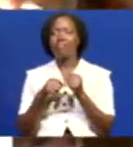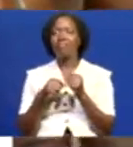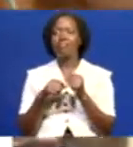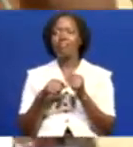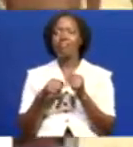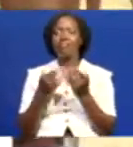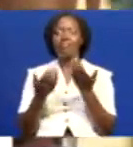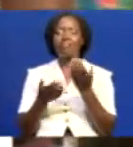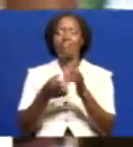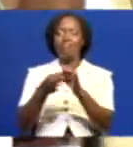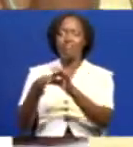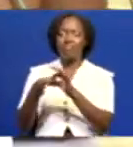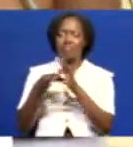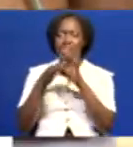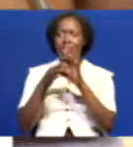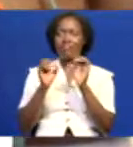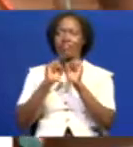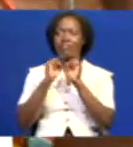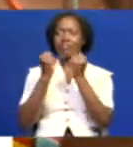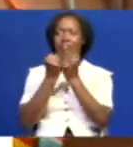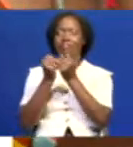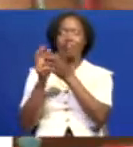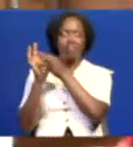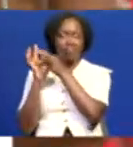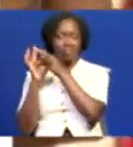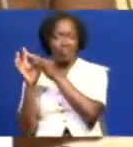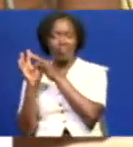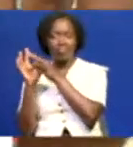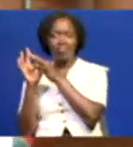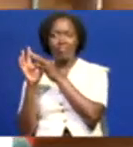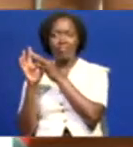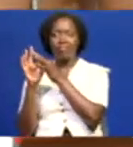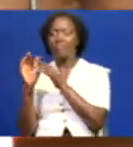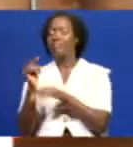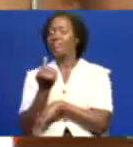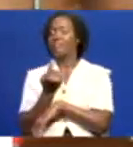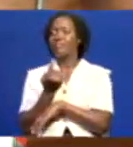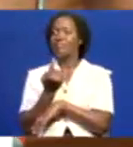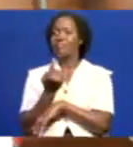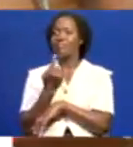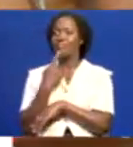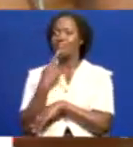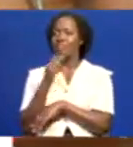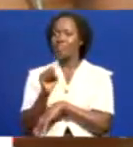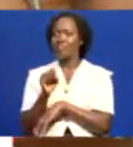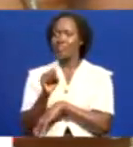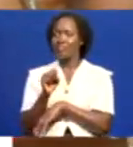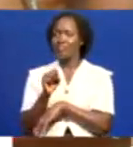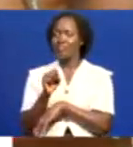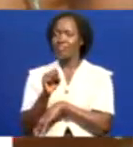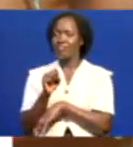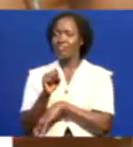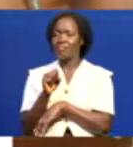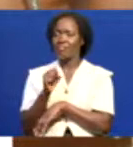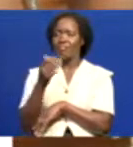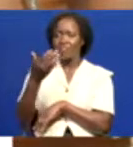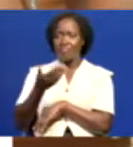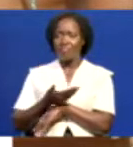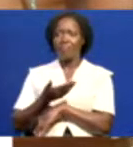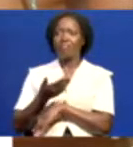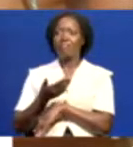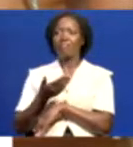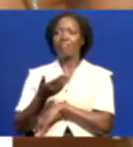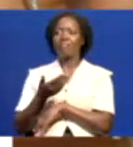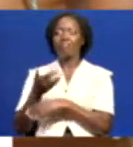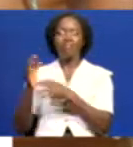are combined. They are social cultural events. Kwa hivyo tunasema kwa dunia, karibuni sana Narok County. This